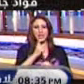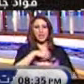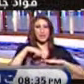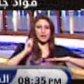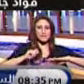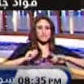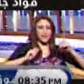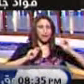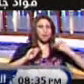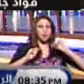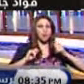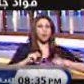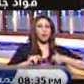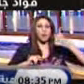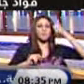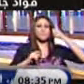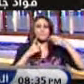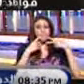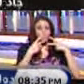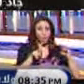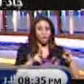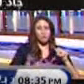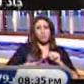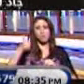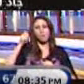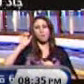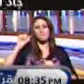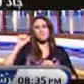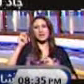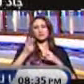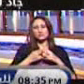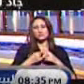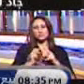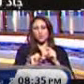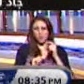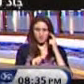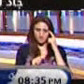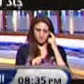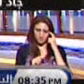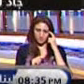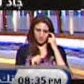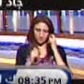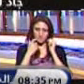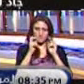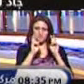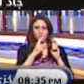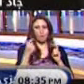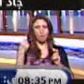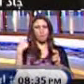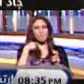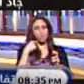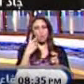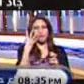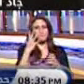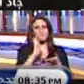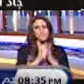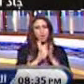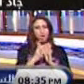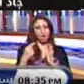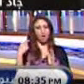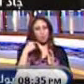بعدم دستورية مجلس النواب الجديد أو يكون محل لطعن بعد ما ننفق عليه المليارات على العملية الانتخابية ونأخذ